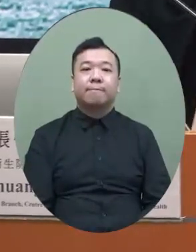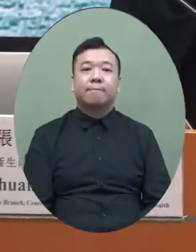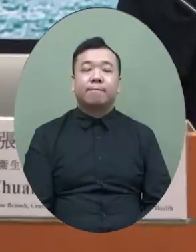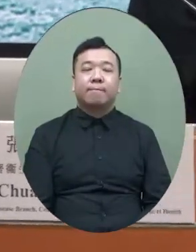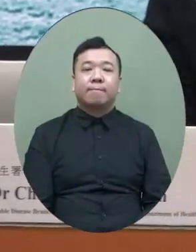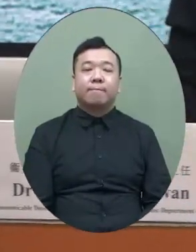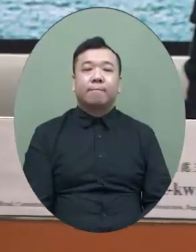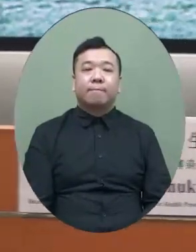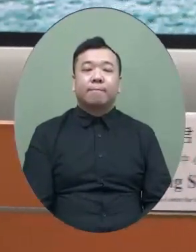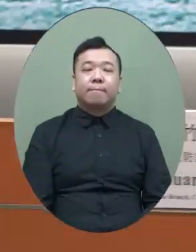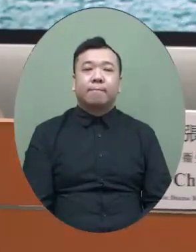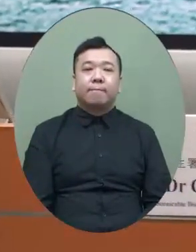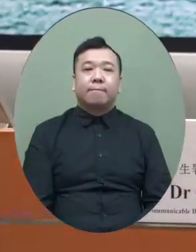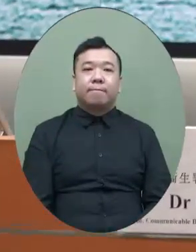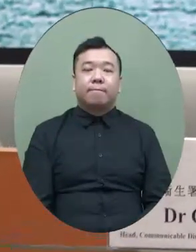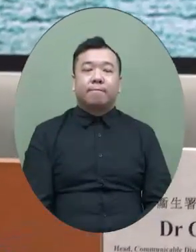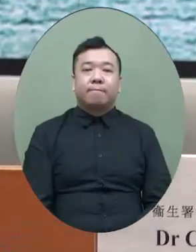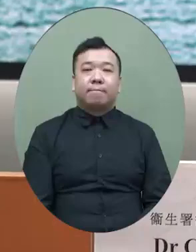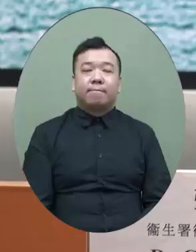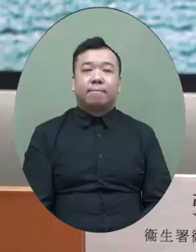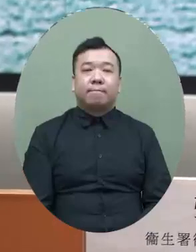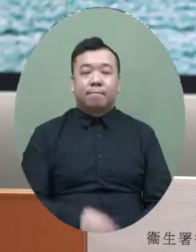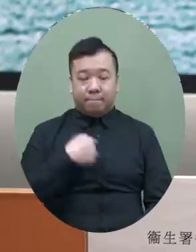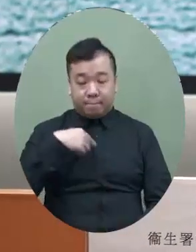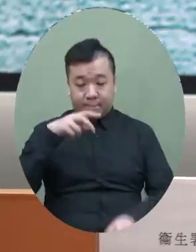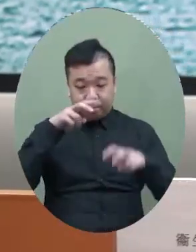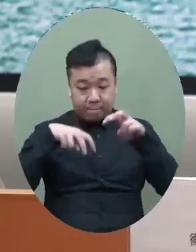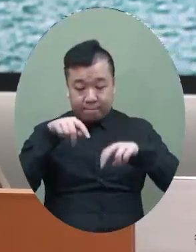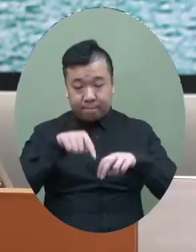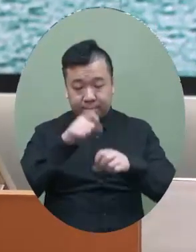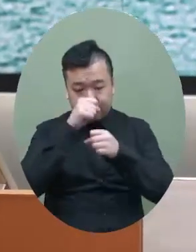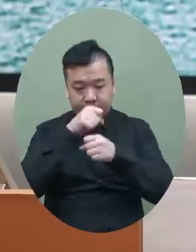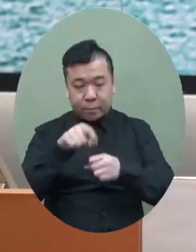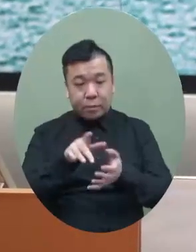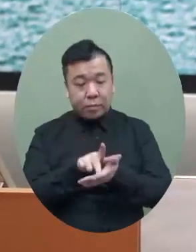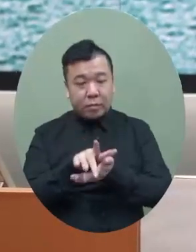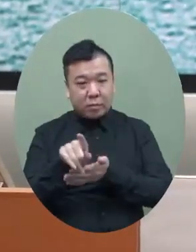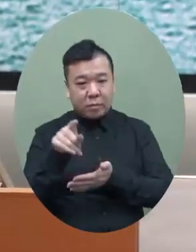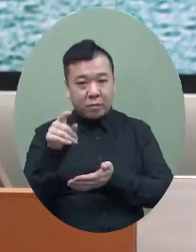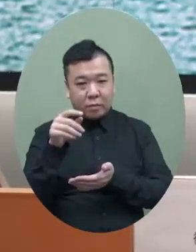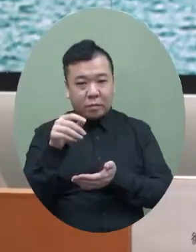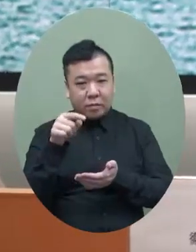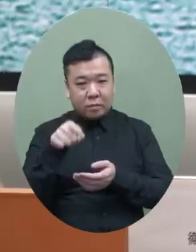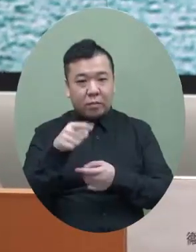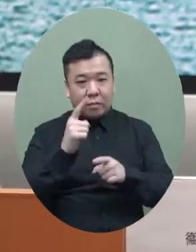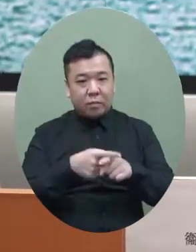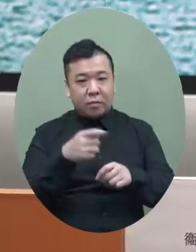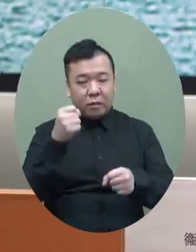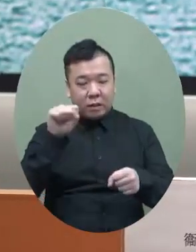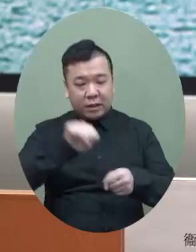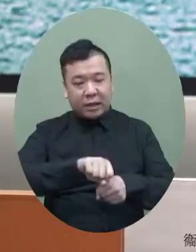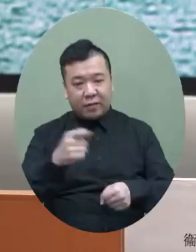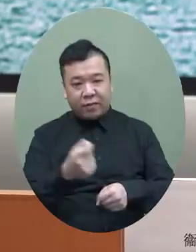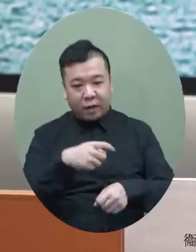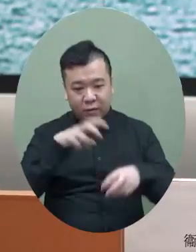就根據我同我哋化驗所了解啦，專家了解，佢哋應該都係會加快咗